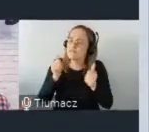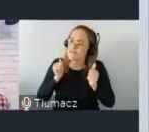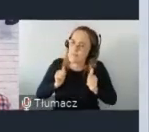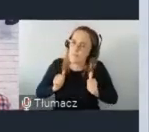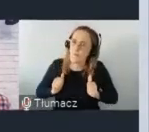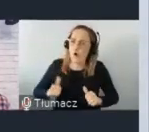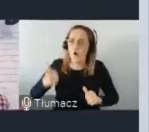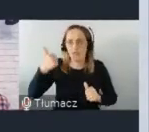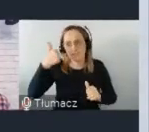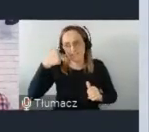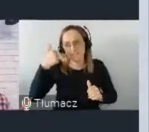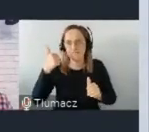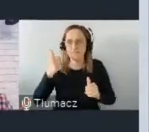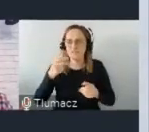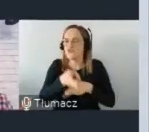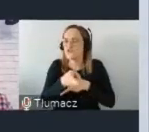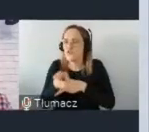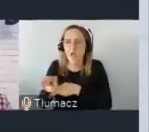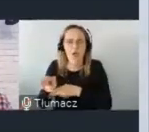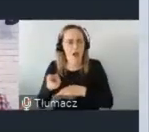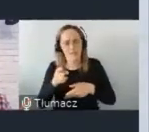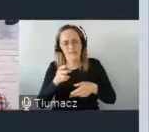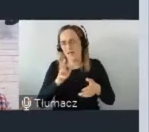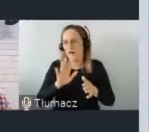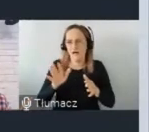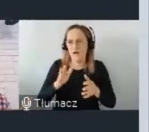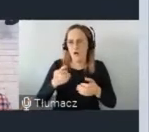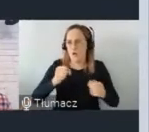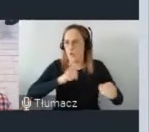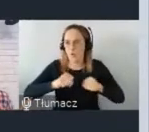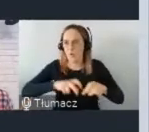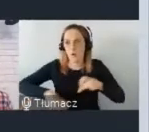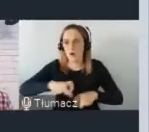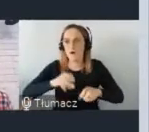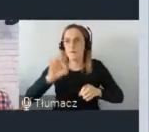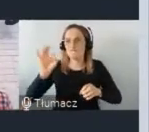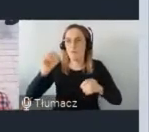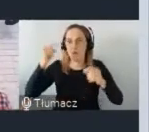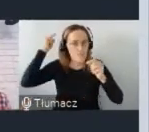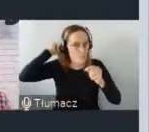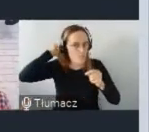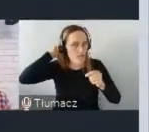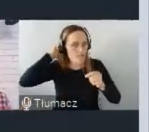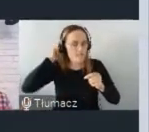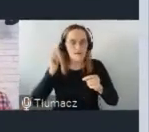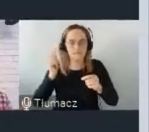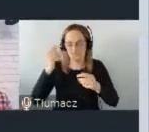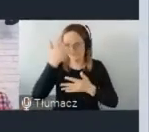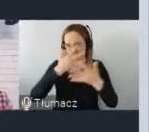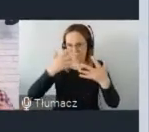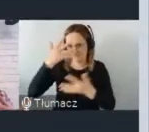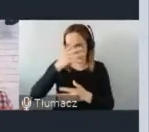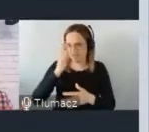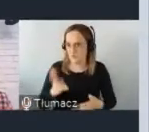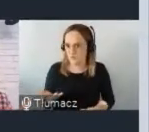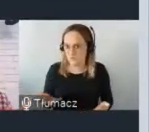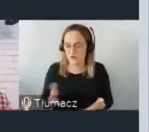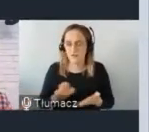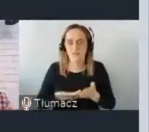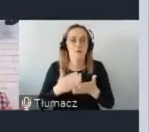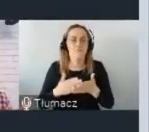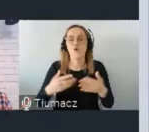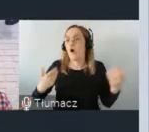szybka rozgrywka, jakaś strzelanka, gra, której wymaga dużej koordynacji ruchu, bo wasz błędnik zgłupieje. Ale jeżeli to będzie na przykład bycie